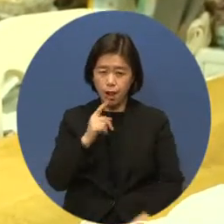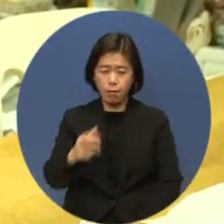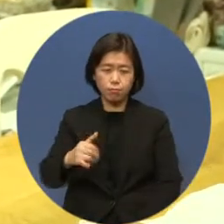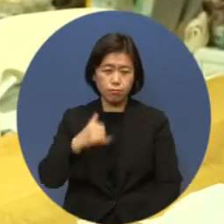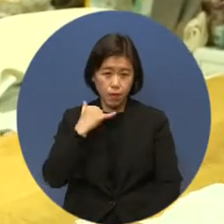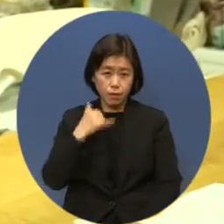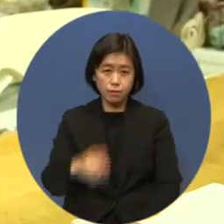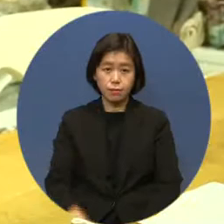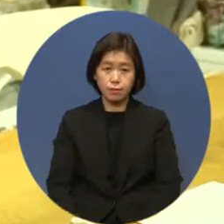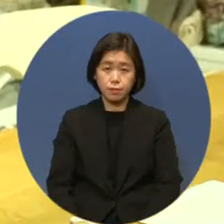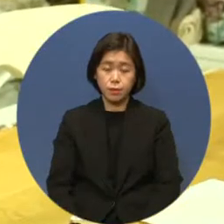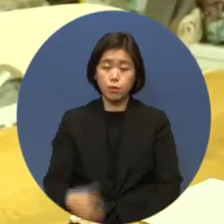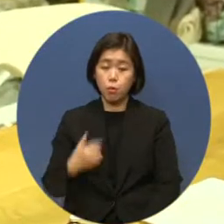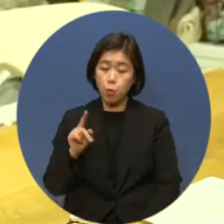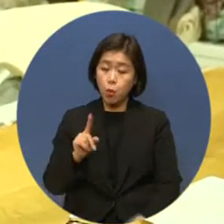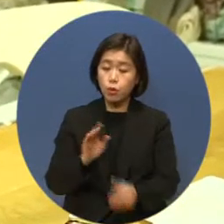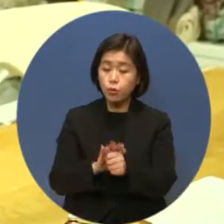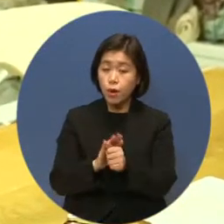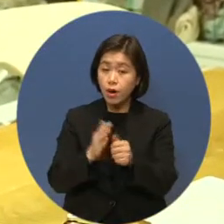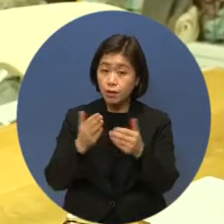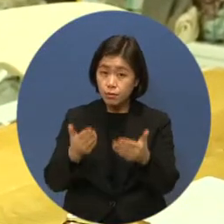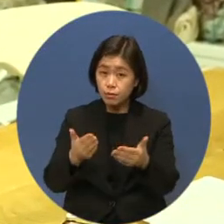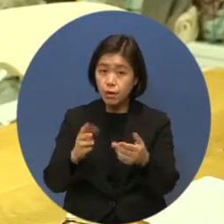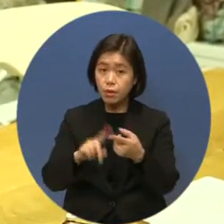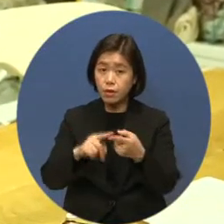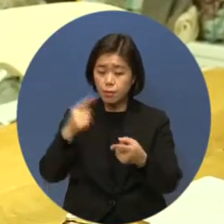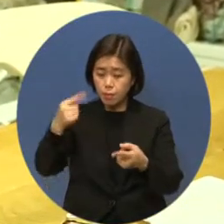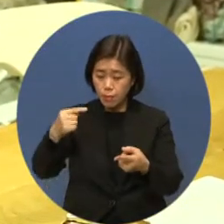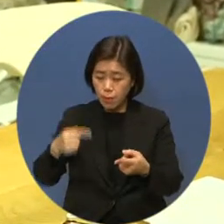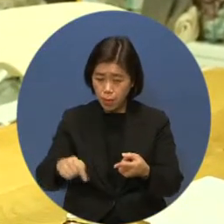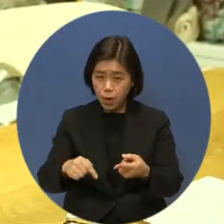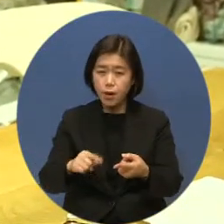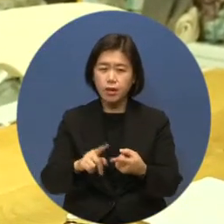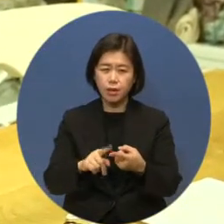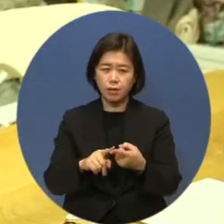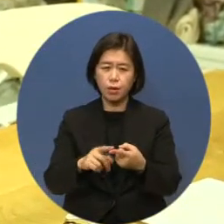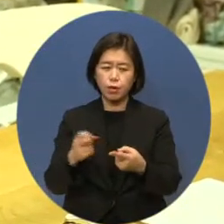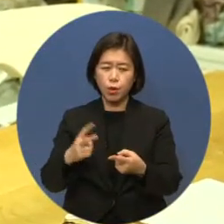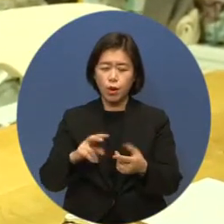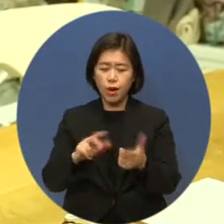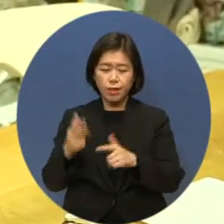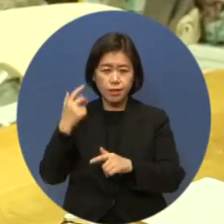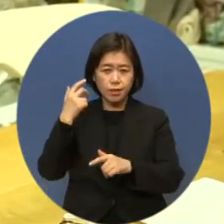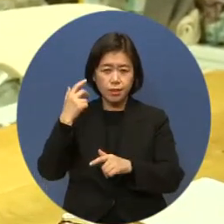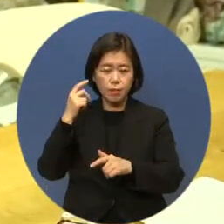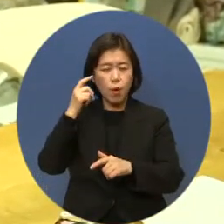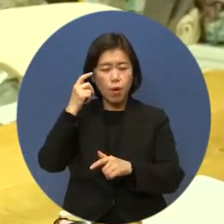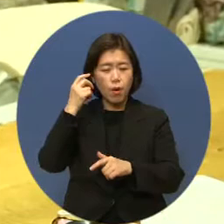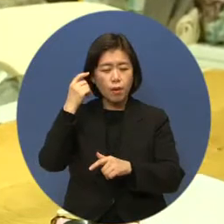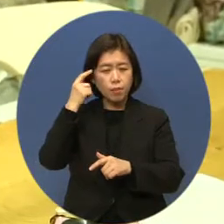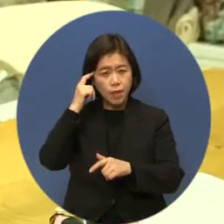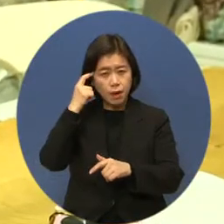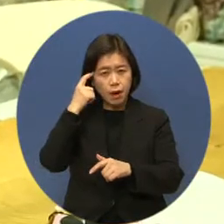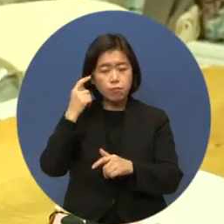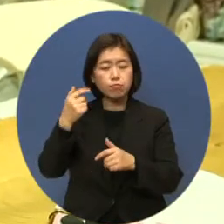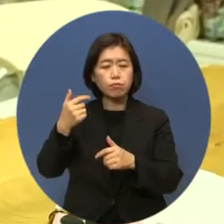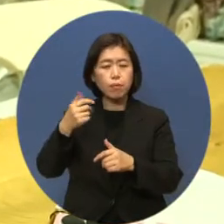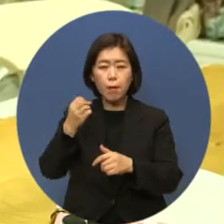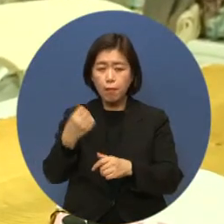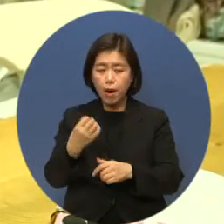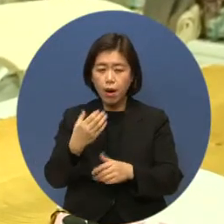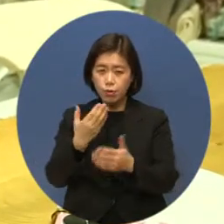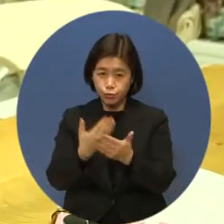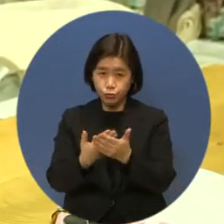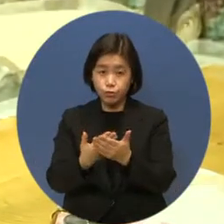이제 저희가 갖고 있는 것 외에 다른 것들이 필요하다고 하셔서 그건 이제 제가 조금 더 개발을 한 다음에 준비를 해서 보내드리겠다고